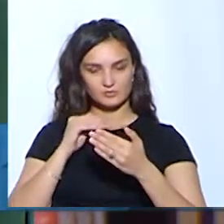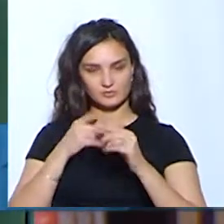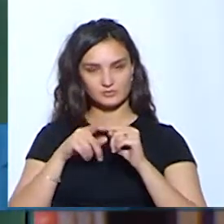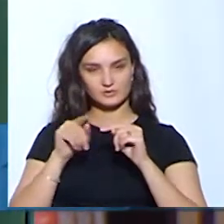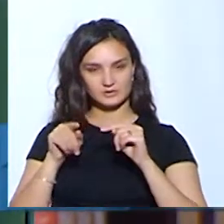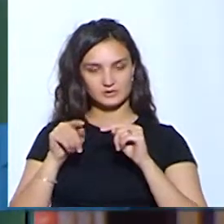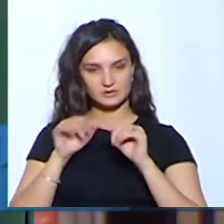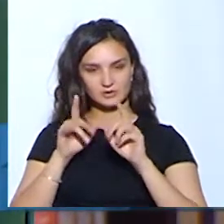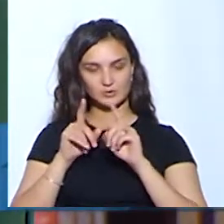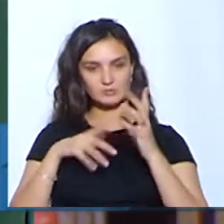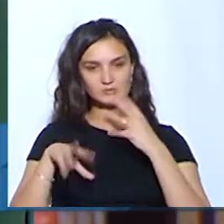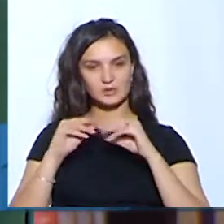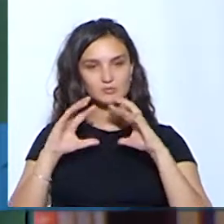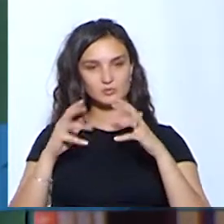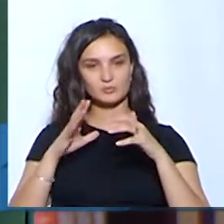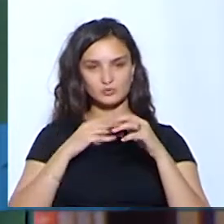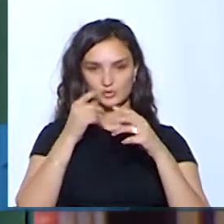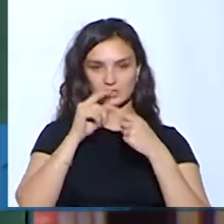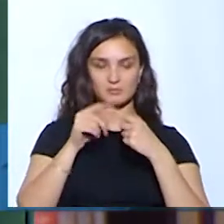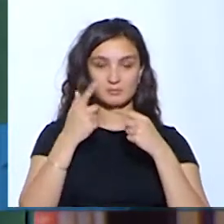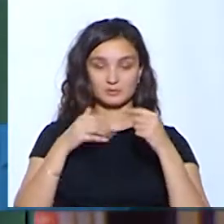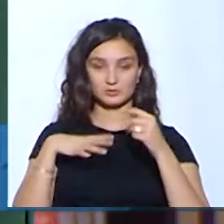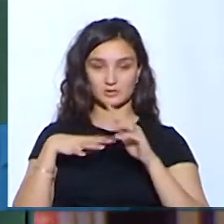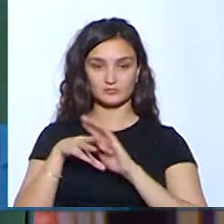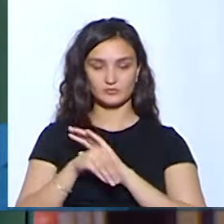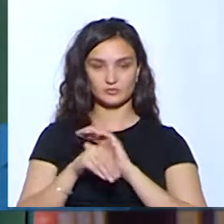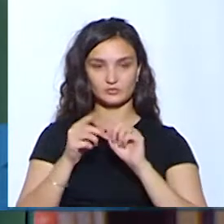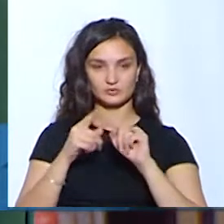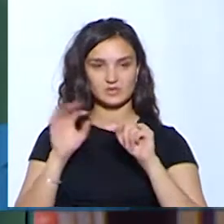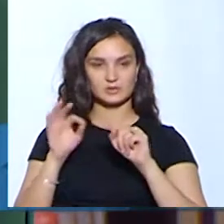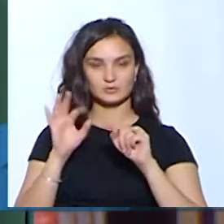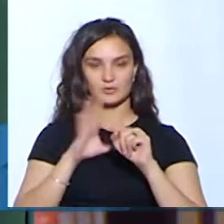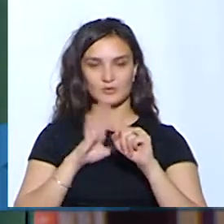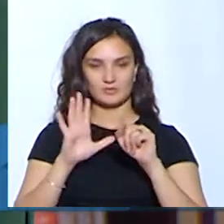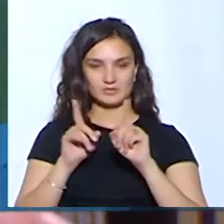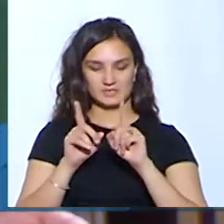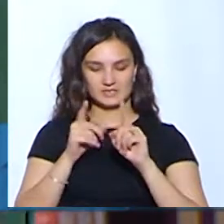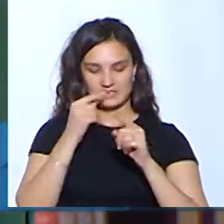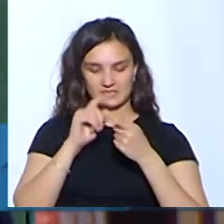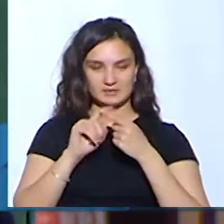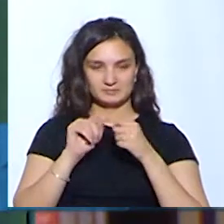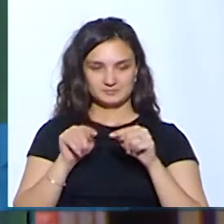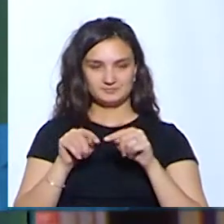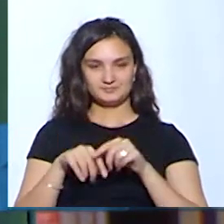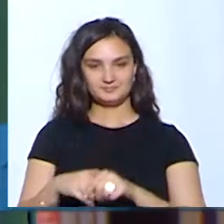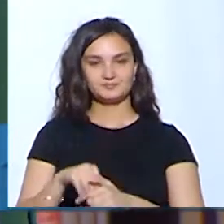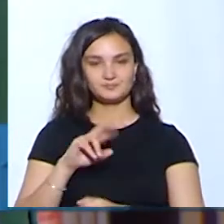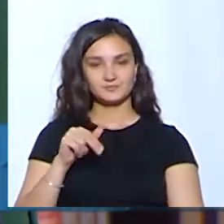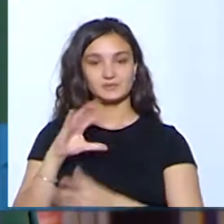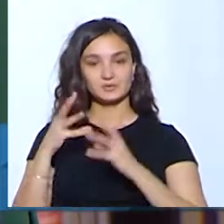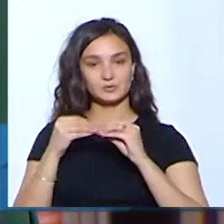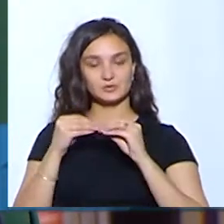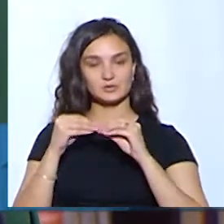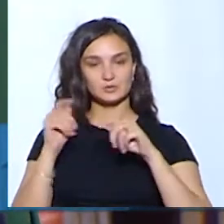ისე გამოიყვანა რომ მთელ მსოფლიოში გრიპი იყო მარტო საქართველოში და ისიც არასოდეს ვარ ყოფილა ისეთი გრიპი ნუ და ხოჭური